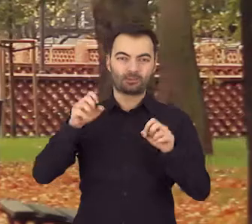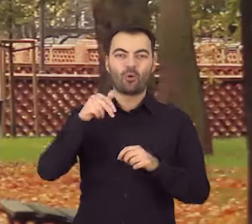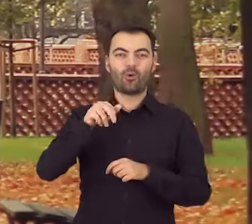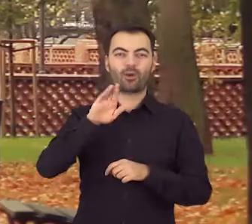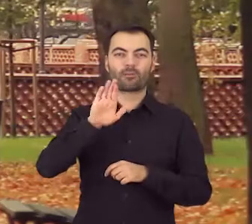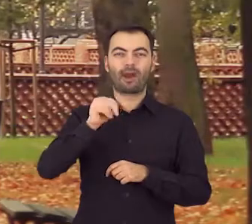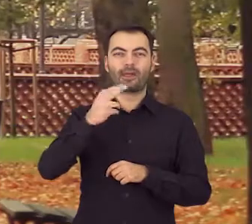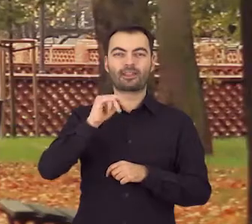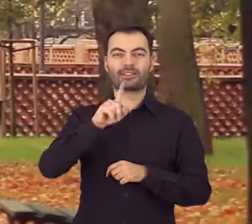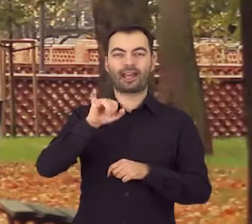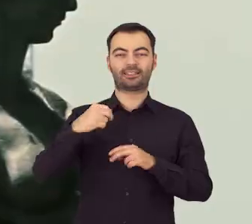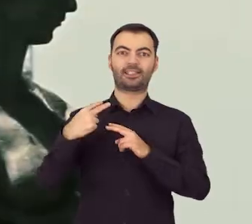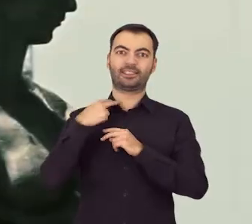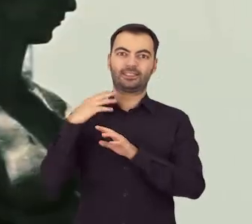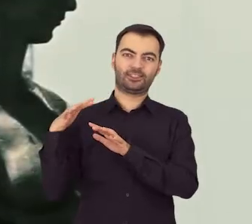urbanizacyjnej.